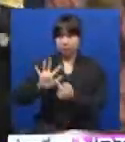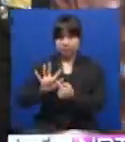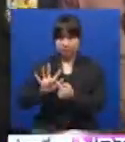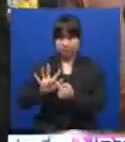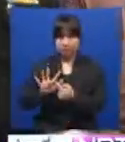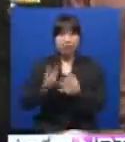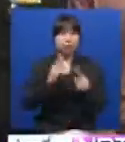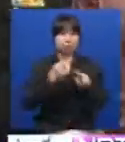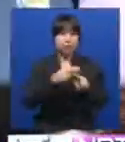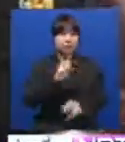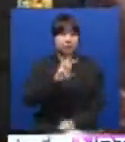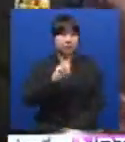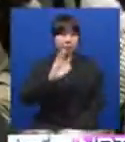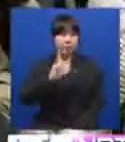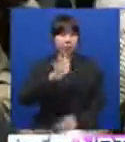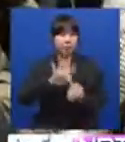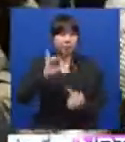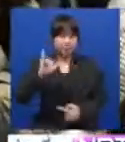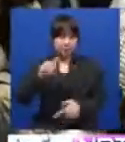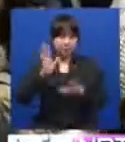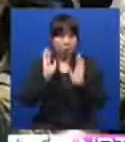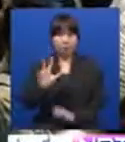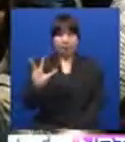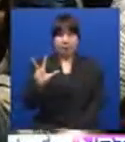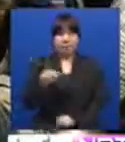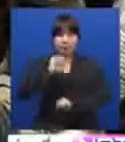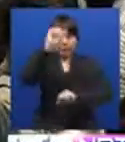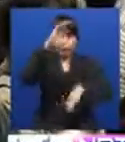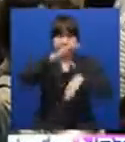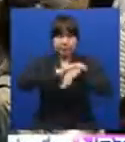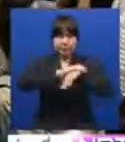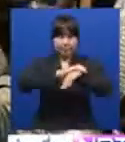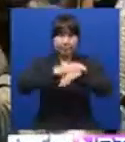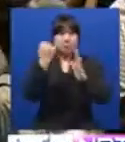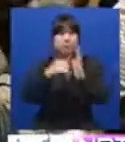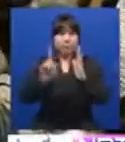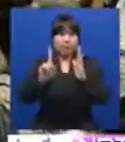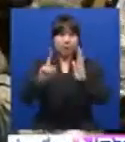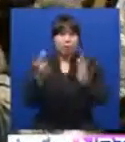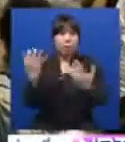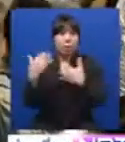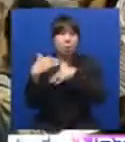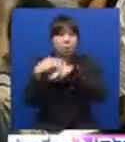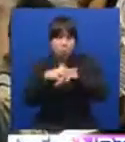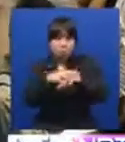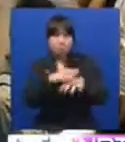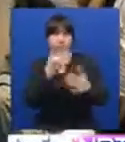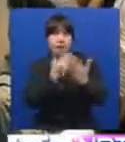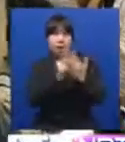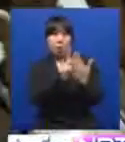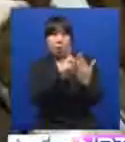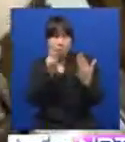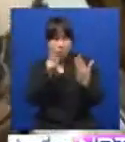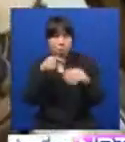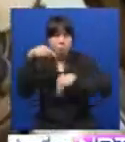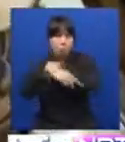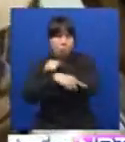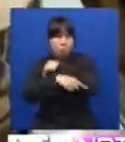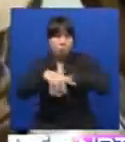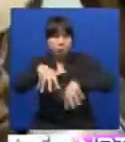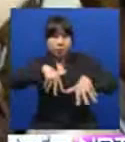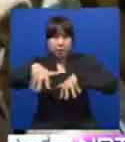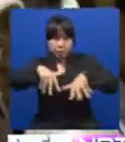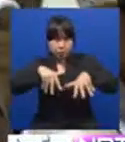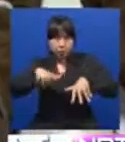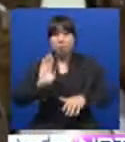สมชายศิริเลิศสุวรรณผู้ต้องหาตามหมายจับในข้อหาร่วมกันกู้ยืมเงินที่เป็นการฉ้อโกงประชาชนเครือ